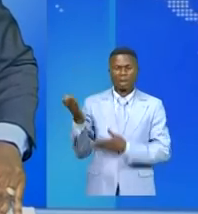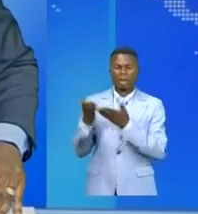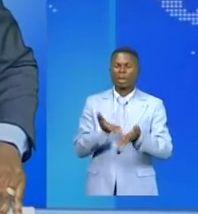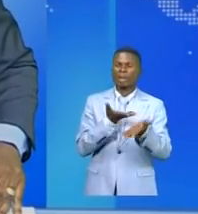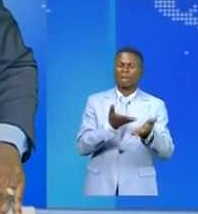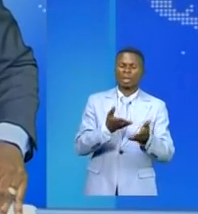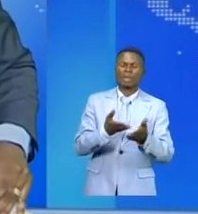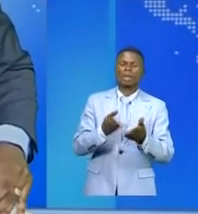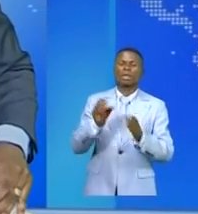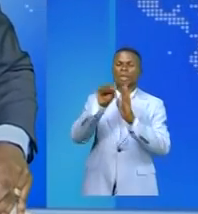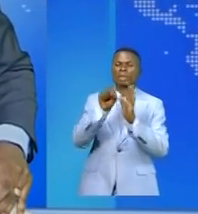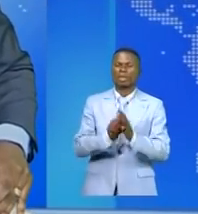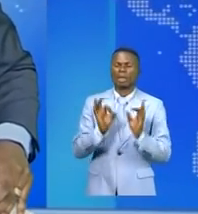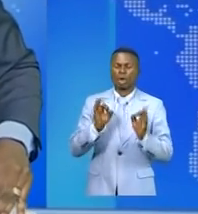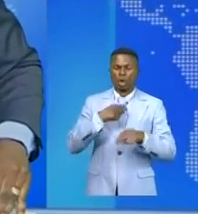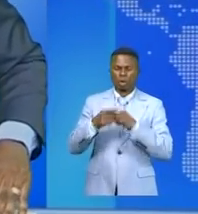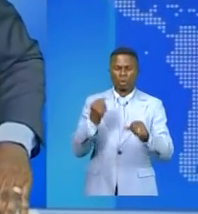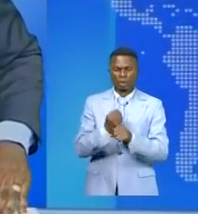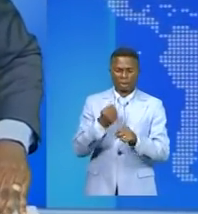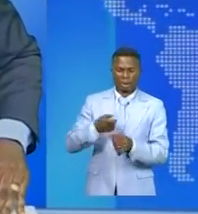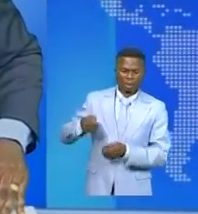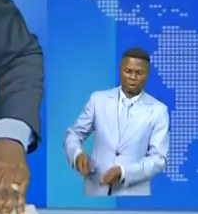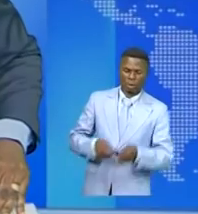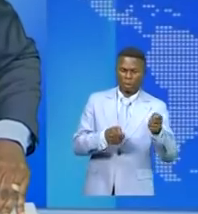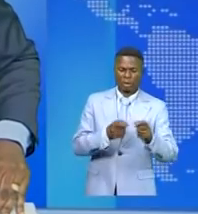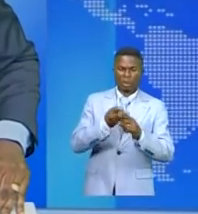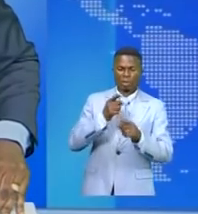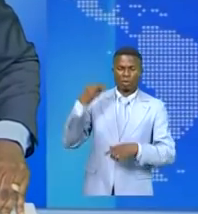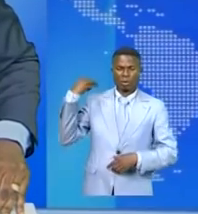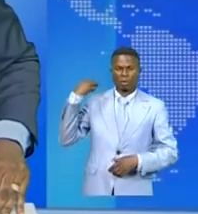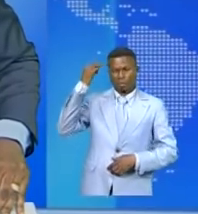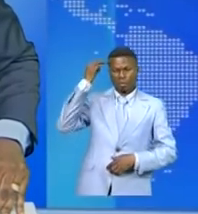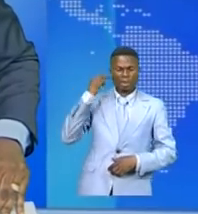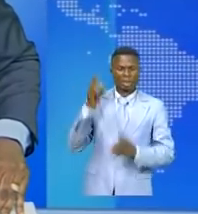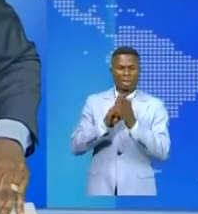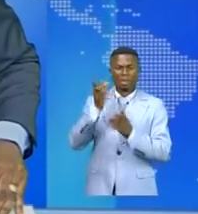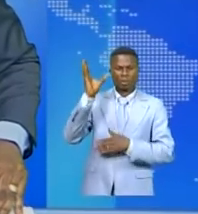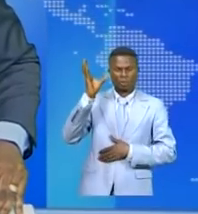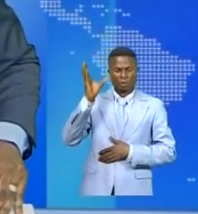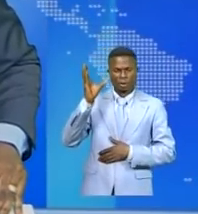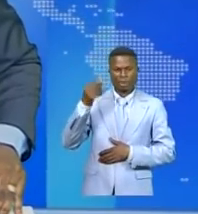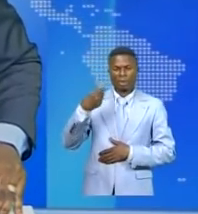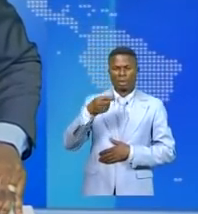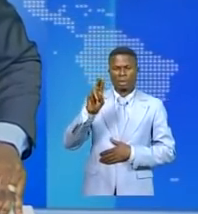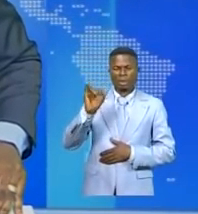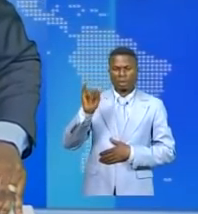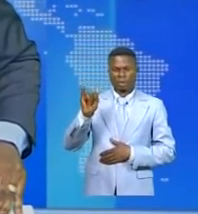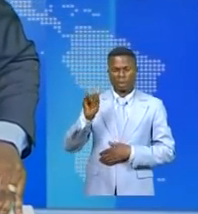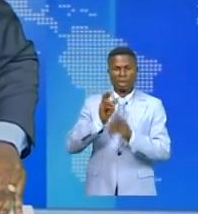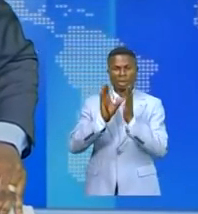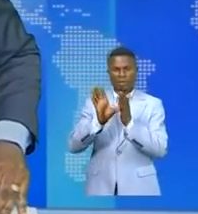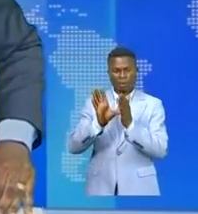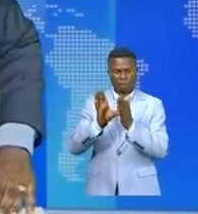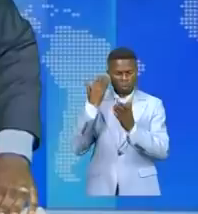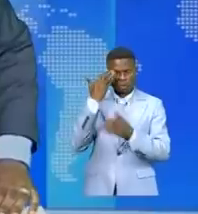nouveau statut. Tout commence par les travaux d'assainissement initiés par les ministres du développement rural Guy Mikulu Mpombo. C'est un reportage